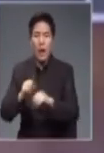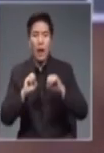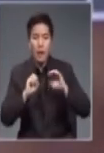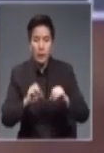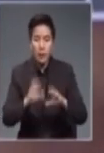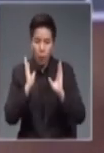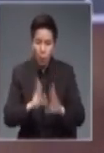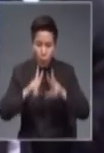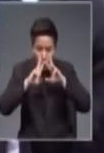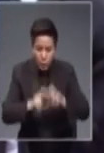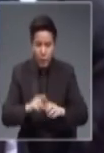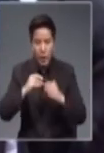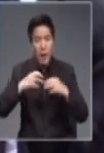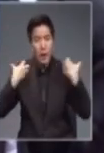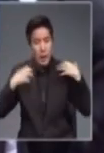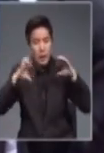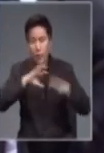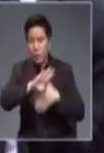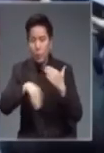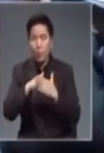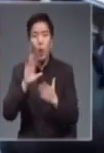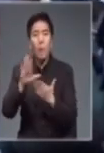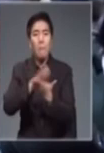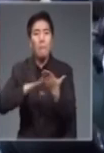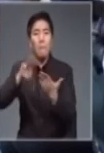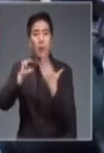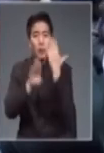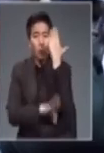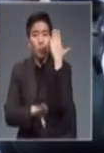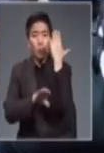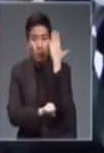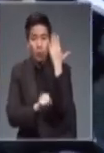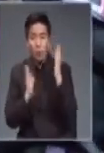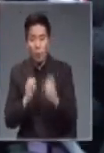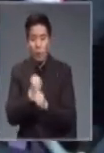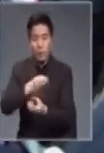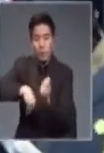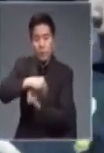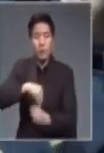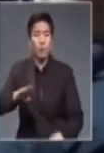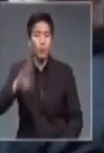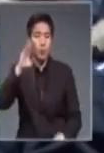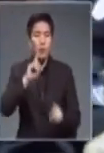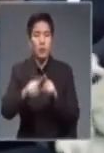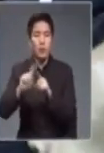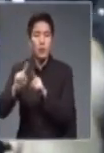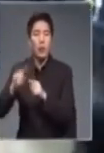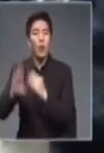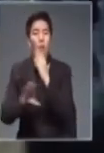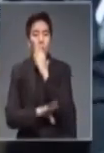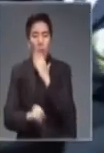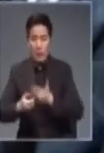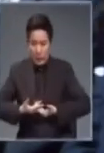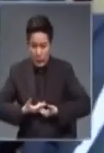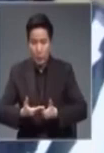นจนประสบความสำเร็จโดยทุกท่านสามารถสำรองที่นั่งได้ตามรายละเอียดด้านล่างของจอโทรทัศน์การดำเนินการนี้เป็นส่วนหนึ่งของนโยบ